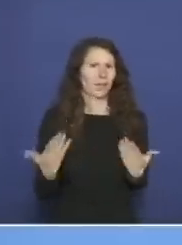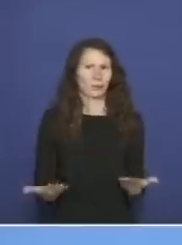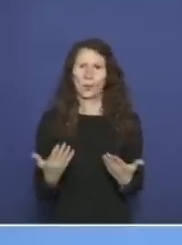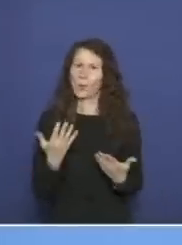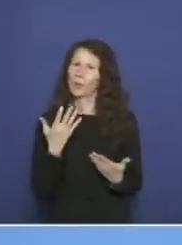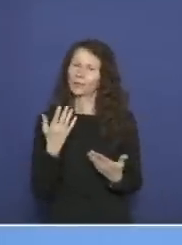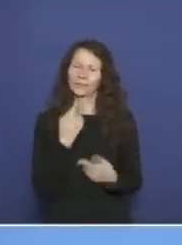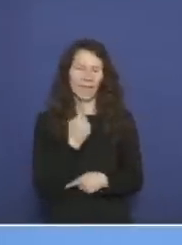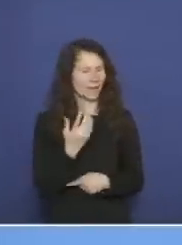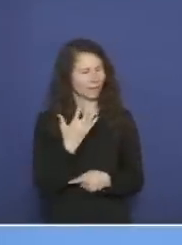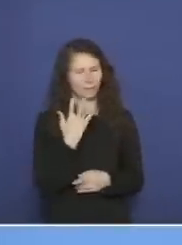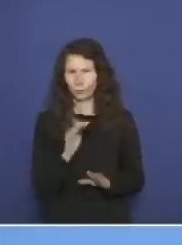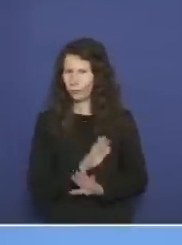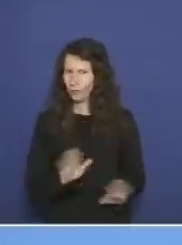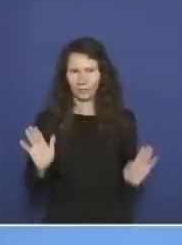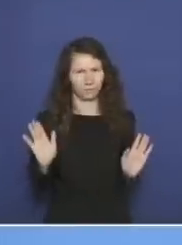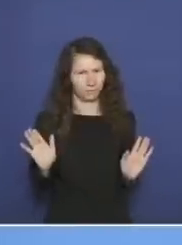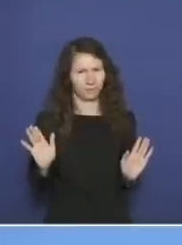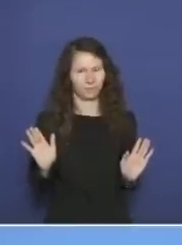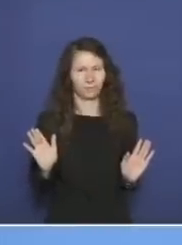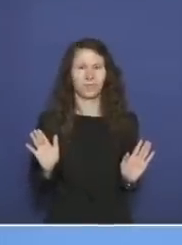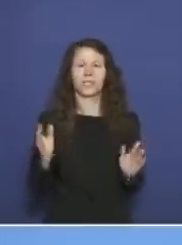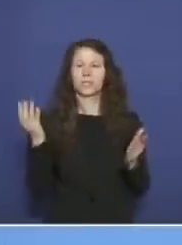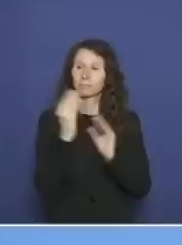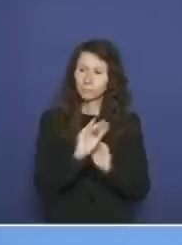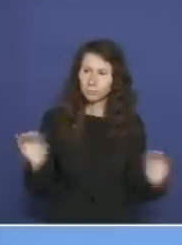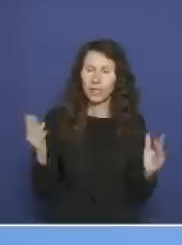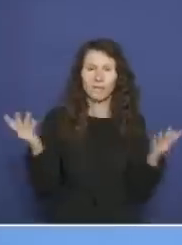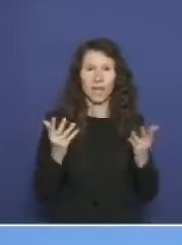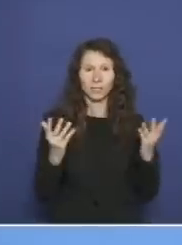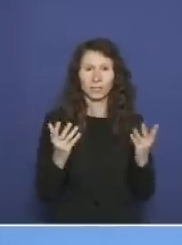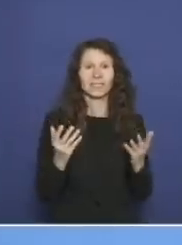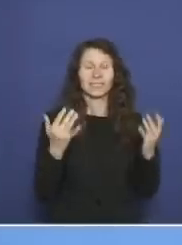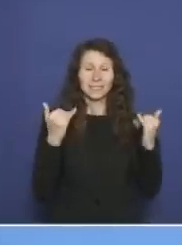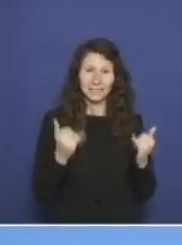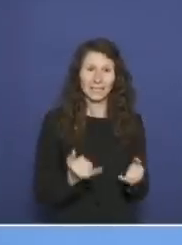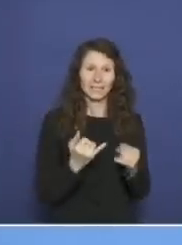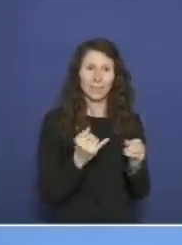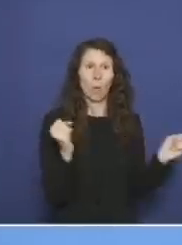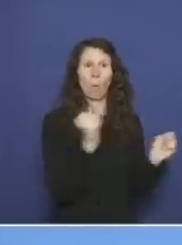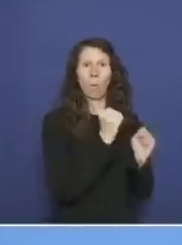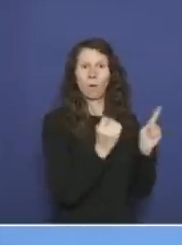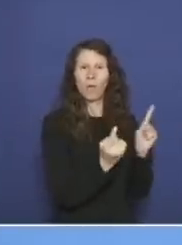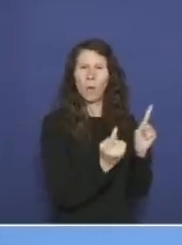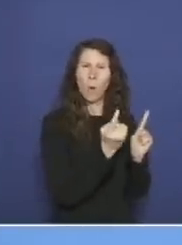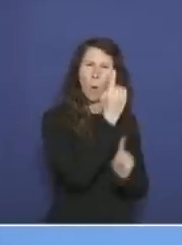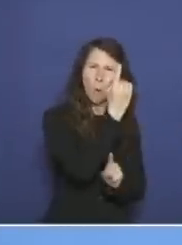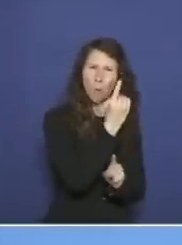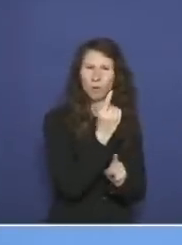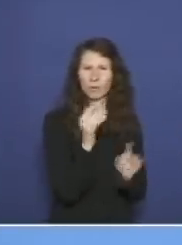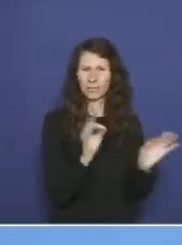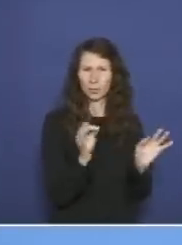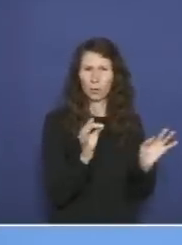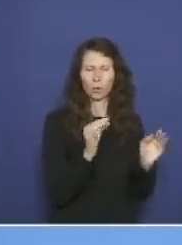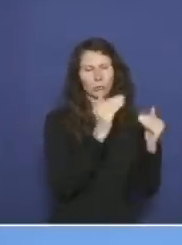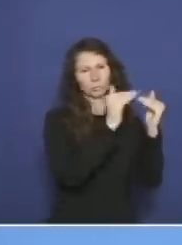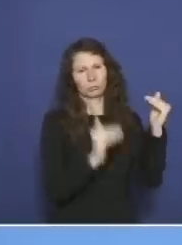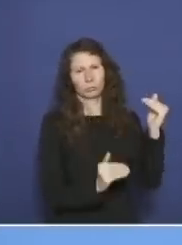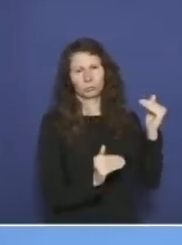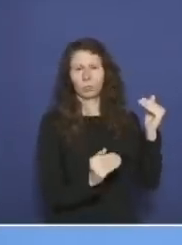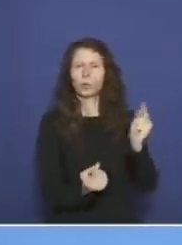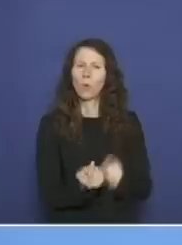sondern die eigentliche Botschaft ist ja, wir stufen gerade von sehr hoch auf hoch runter, weil wir unter anderem mit der Notbremse die Zahlen so runtergebracht haben, dass wir